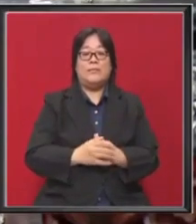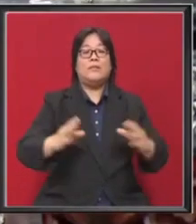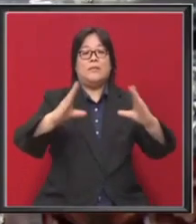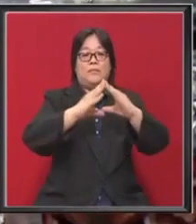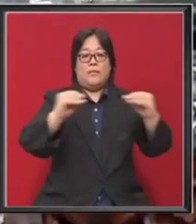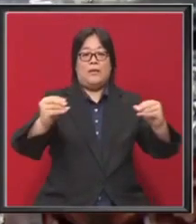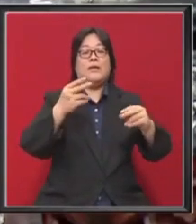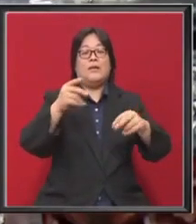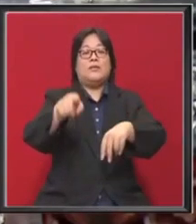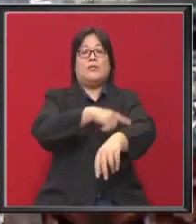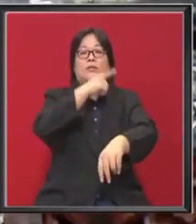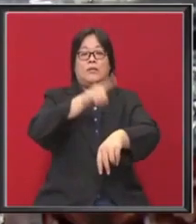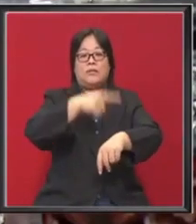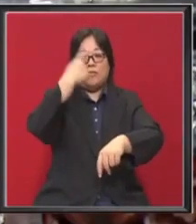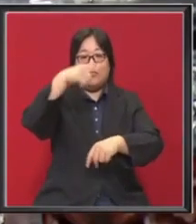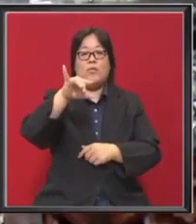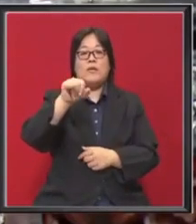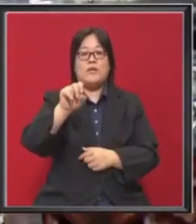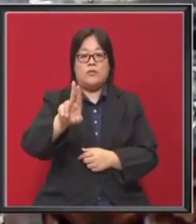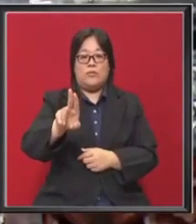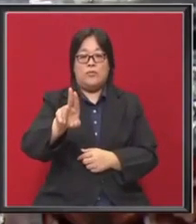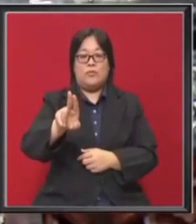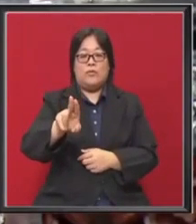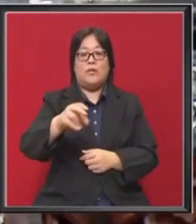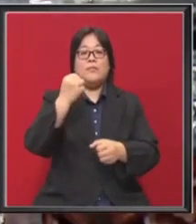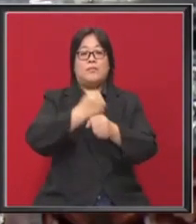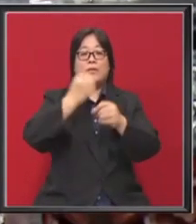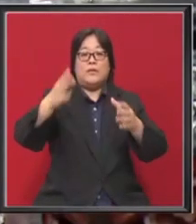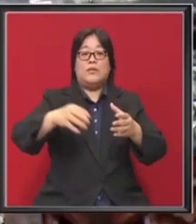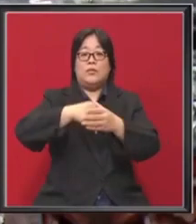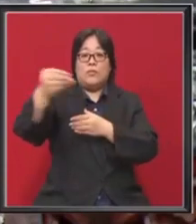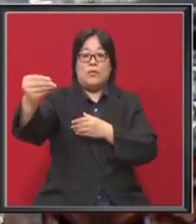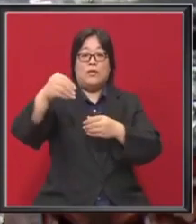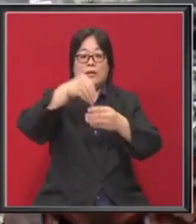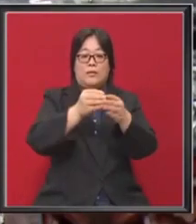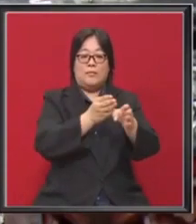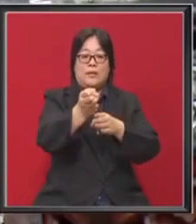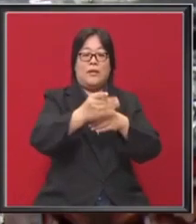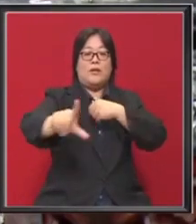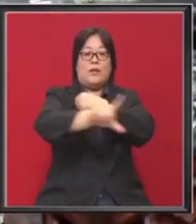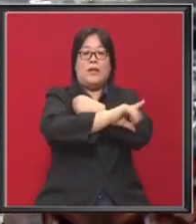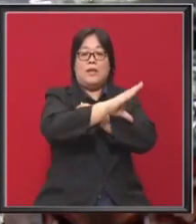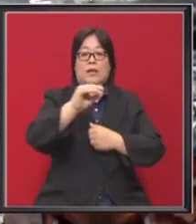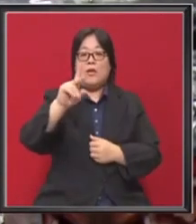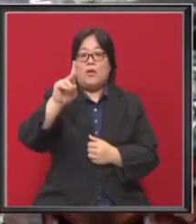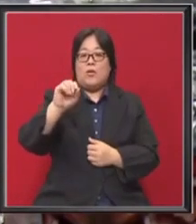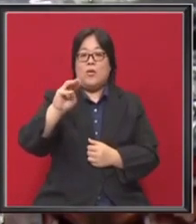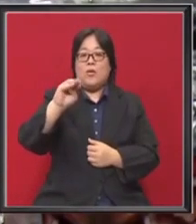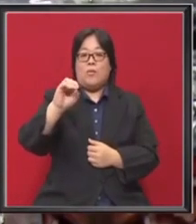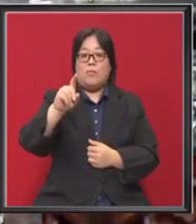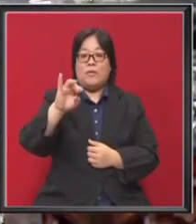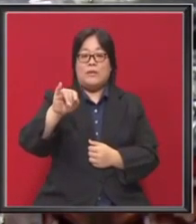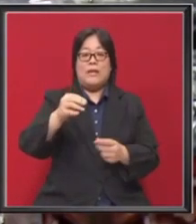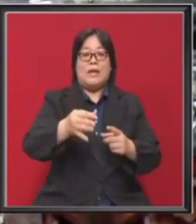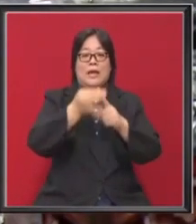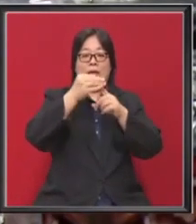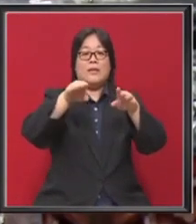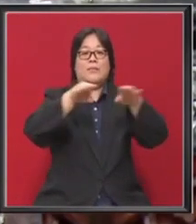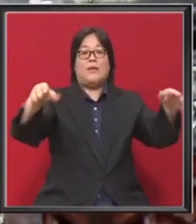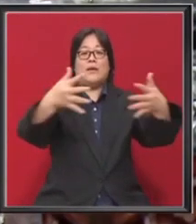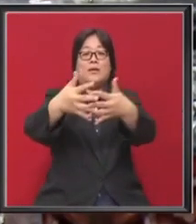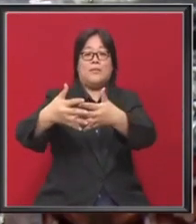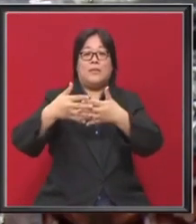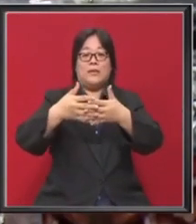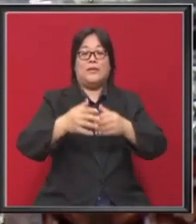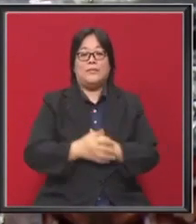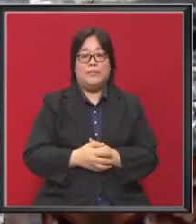penyelesaian jangka Mesir panjang bagi isu-isu boro asing ya di sektor peradangan dan komoditi yang dibangkiykan utamanya diperingkat USB